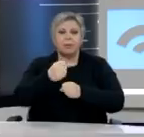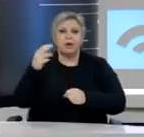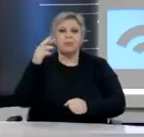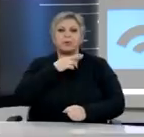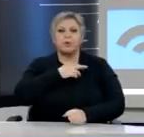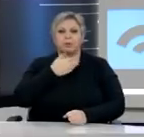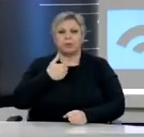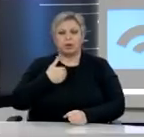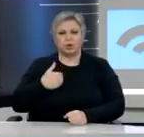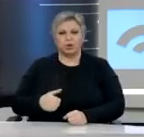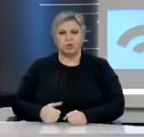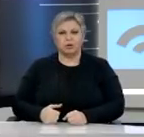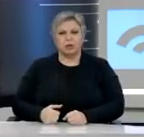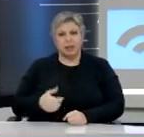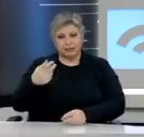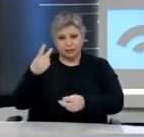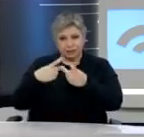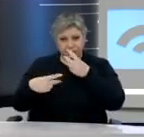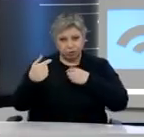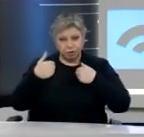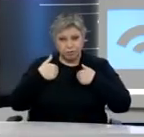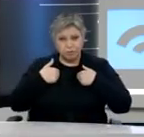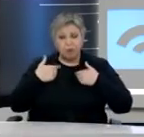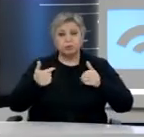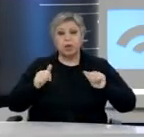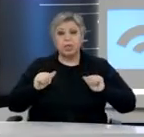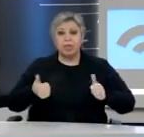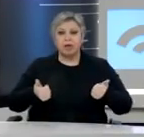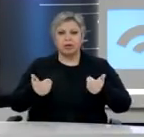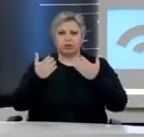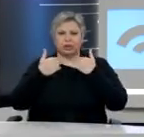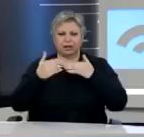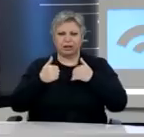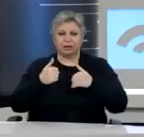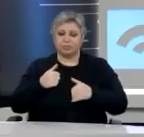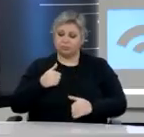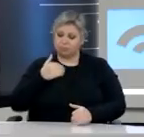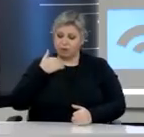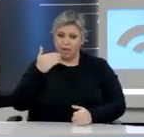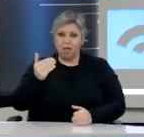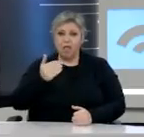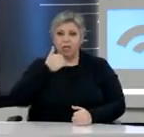είναι ότι δεν είχα το θάρρος να αναλάβω στη Βουλή και στο λαό σε κρίσιμες στιγμές ευθύνες.